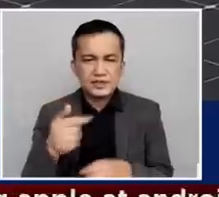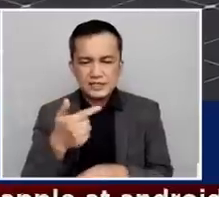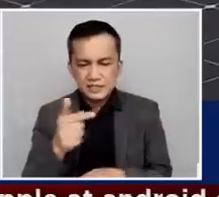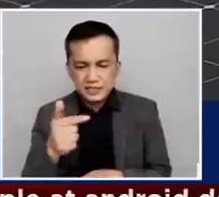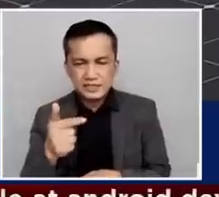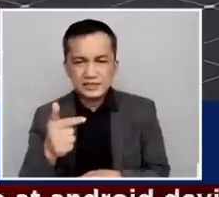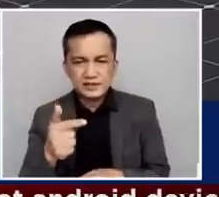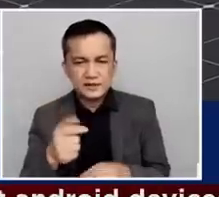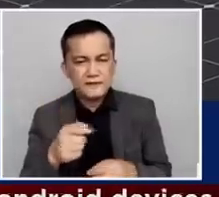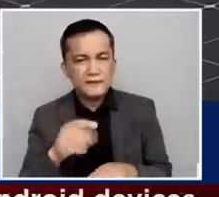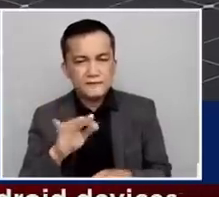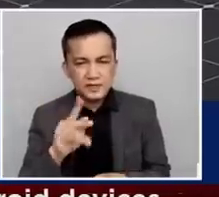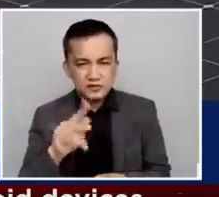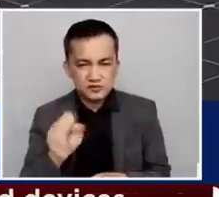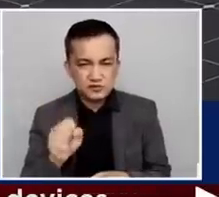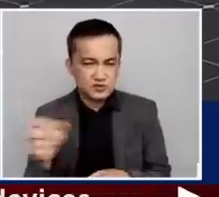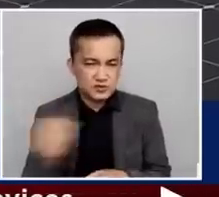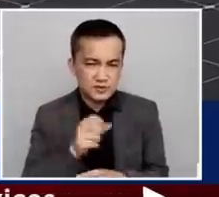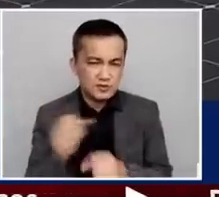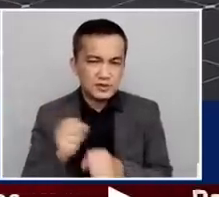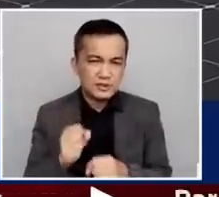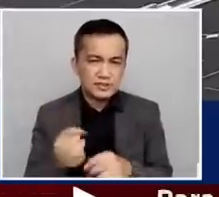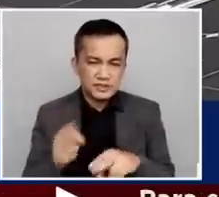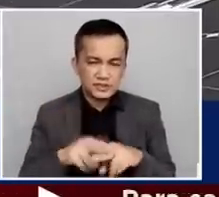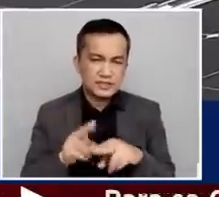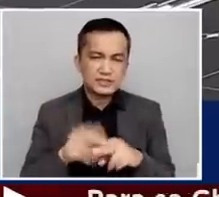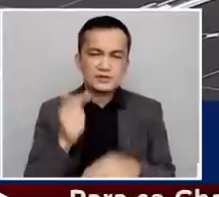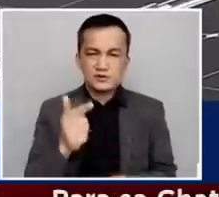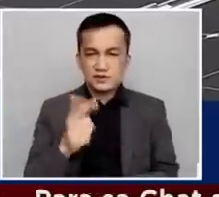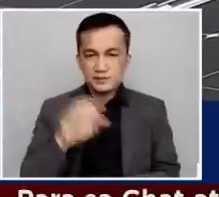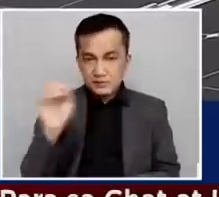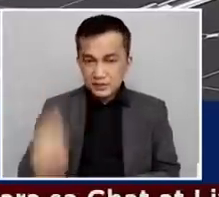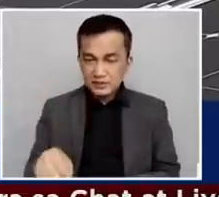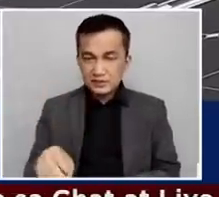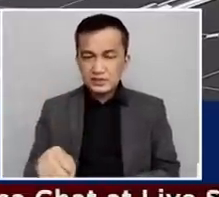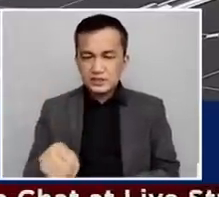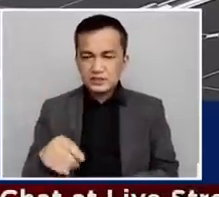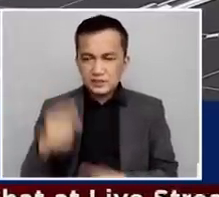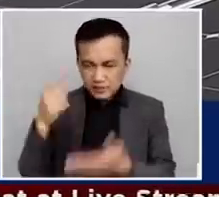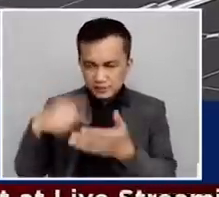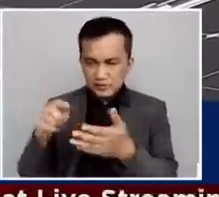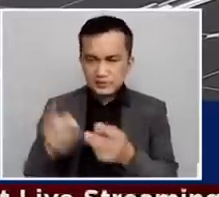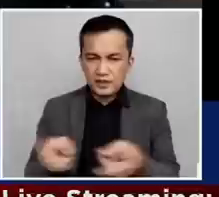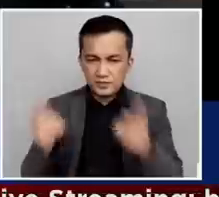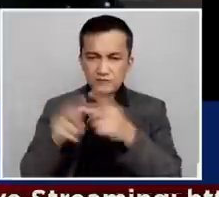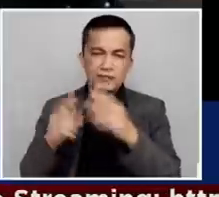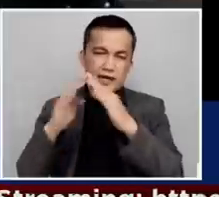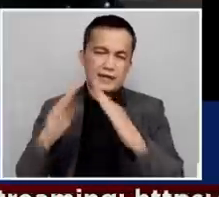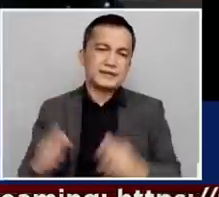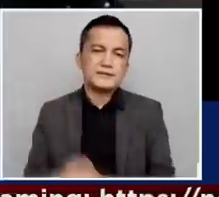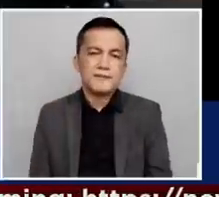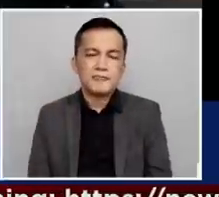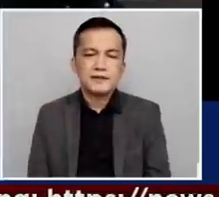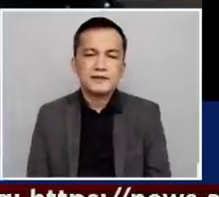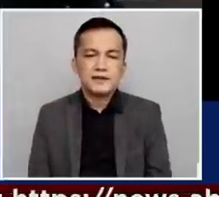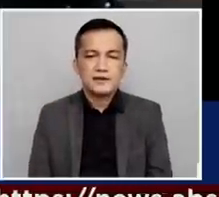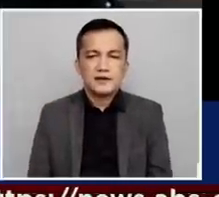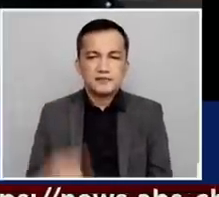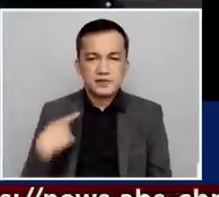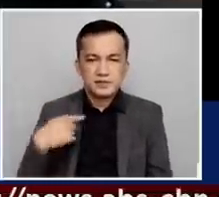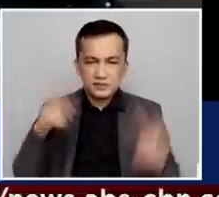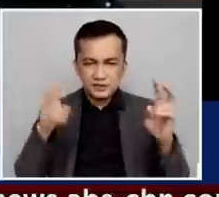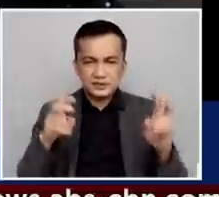para makuha ang dagdag premium na 20% ng appraised value ng bahay. May tinatawag silang